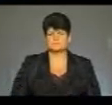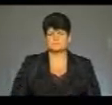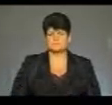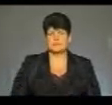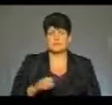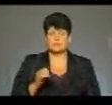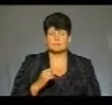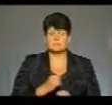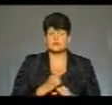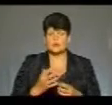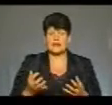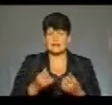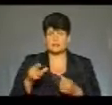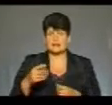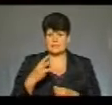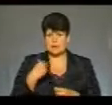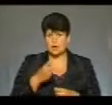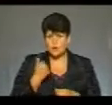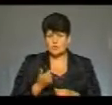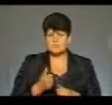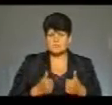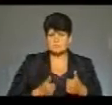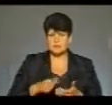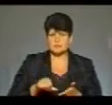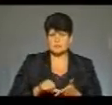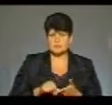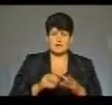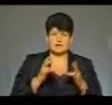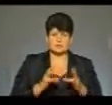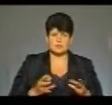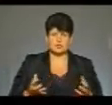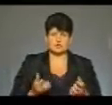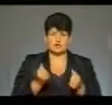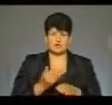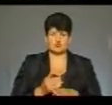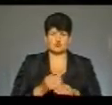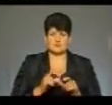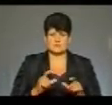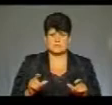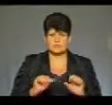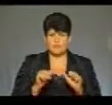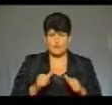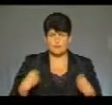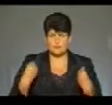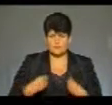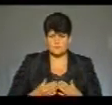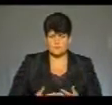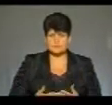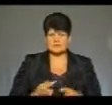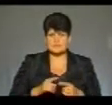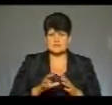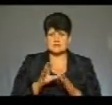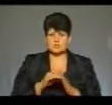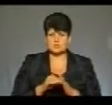Едуард працює рятувальником 3 роки. На змаганнях представляє аварійно-рятувальну частину. В формі в бойовці це і